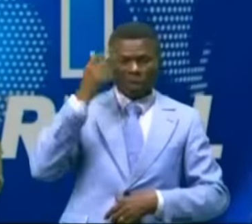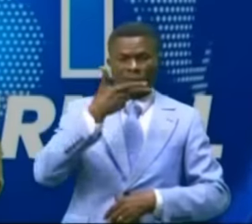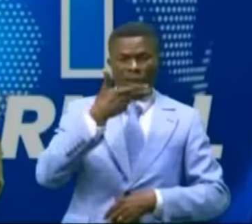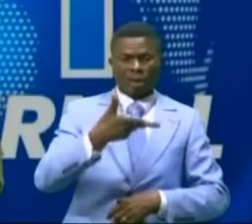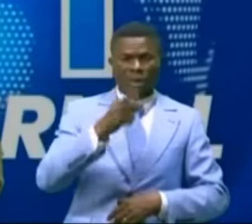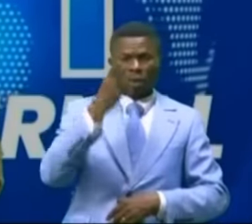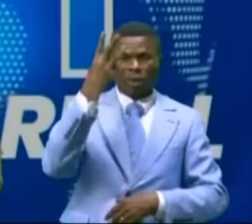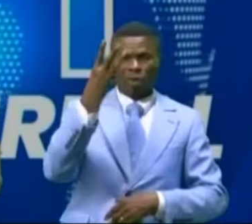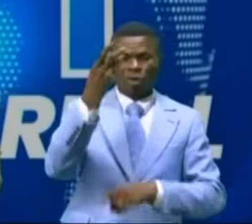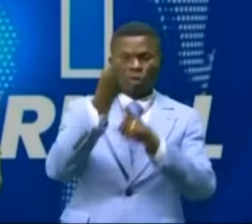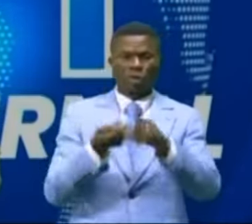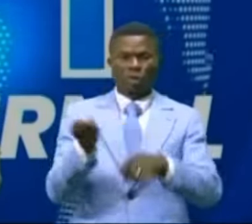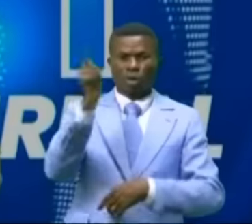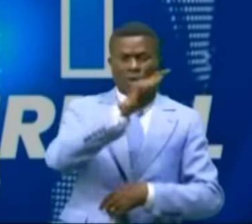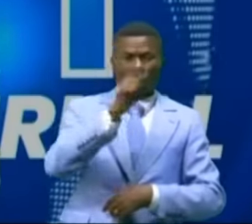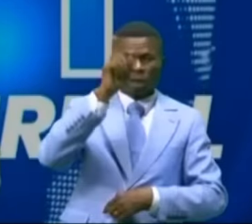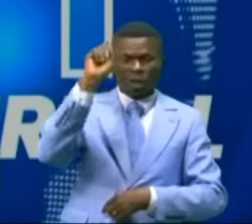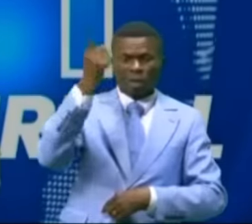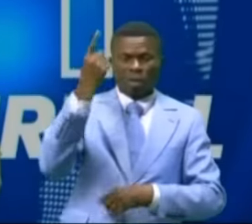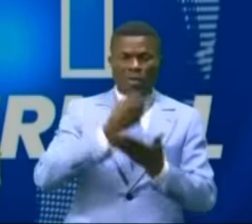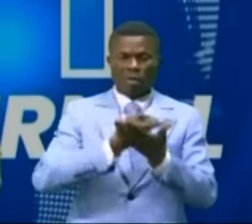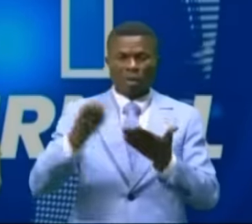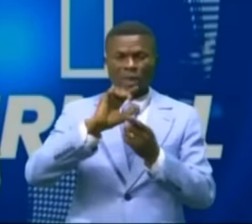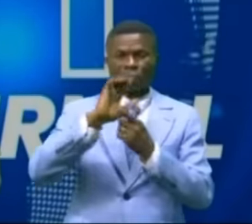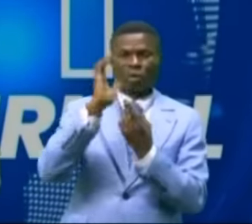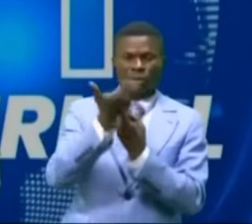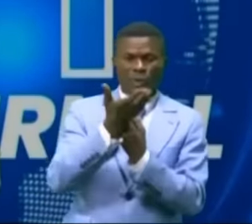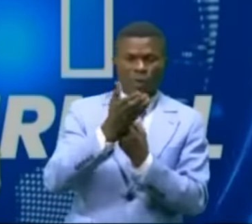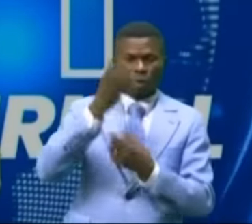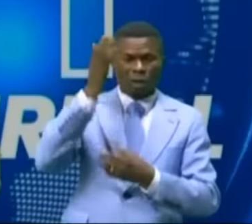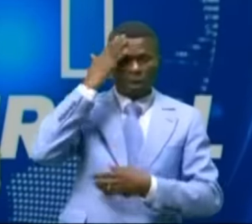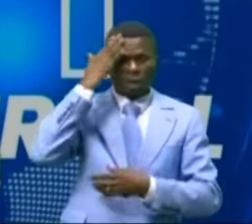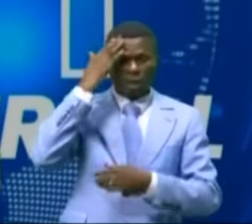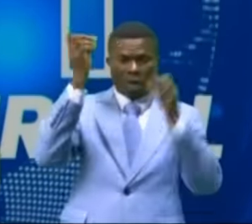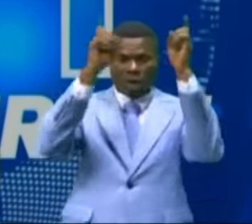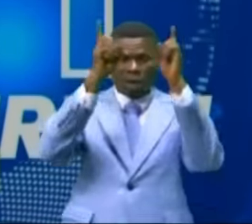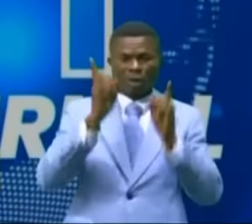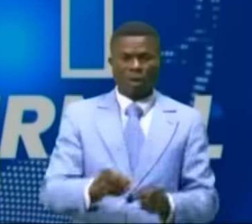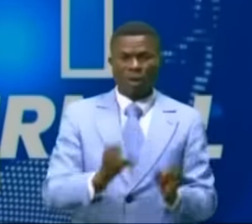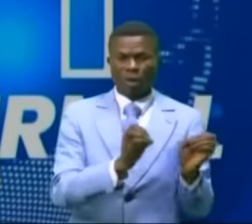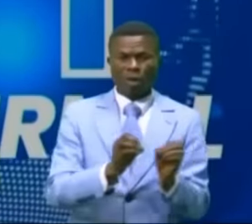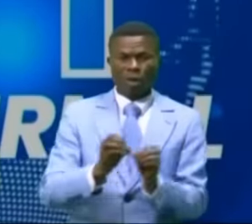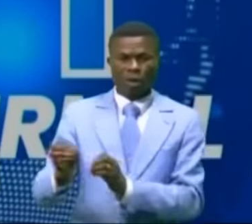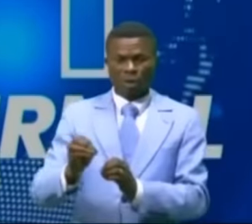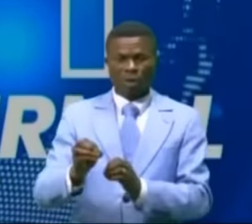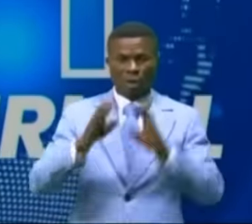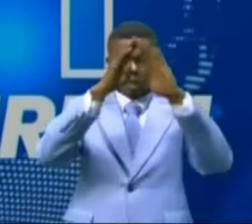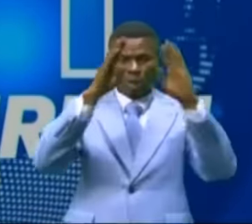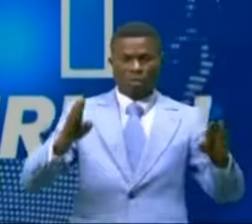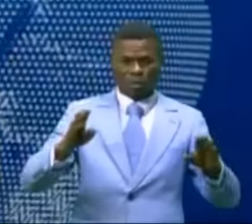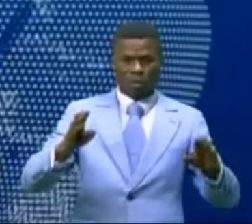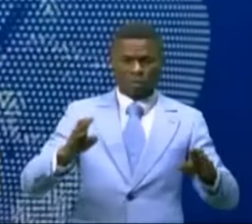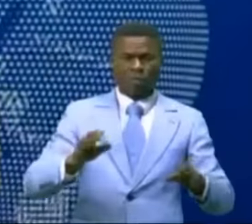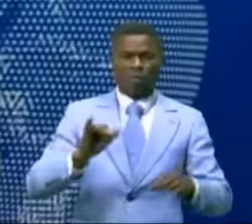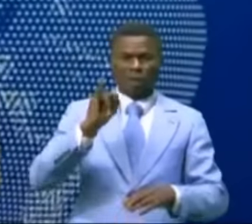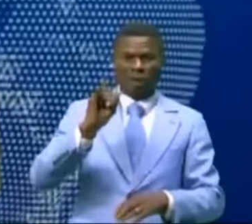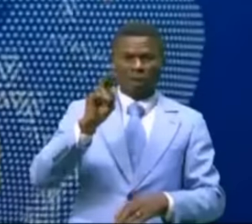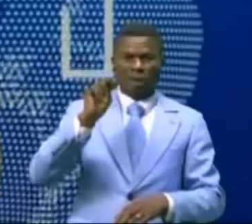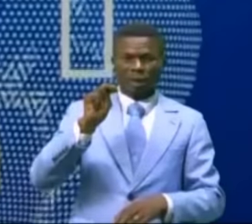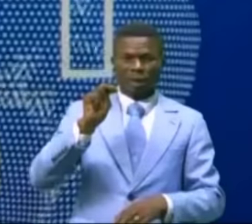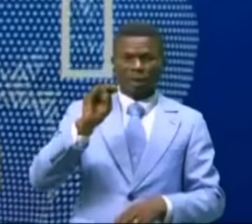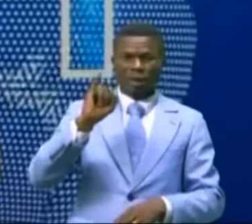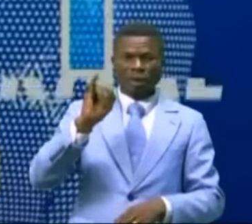mercredi 3 avril, la première semaine culturelle de la conscience africaine organisée par la maison dénommée EMIVAC, Alain